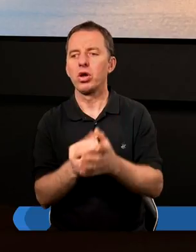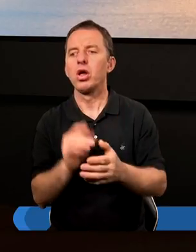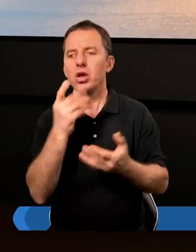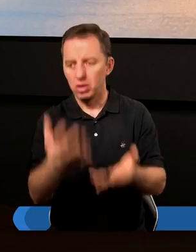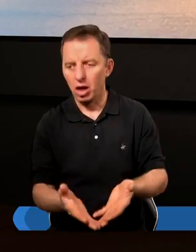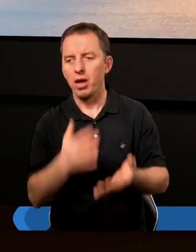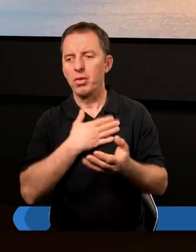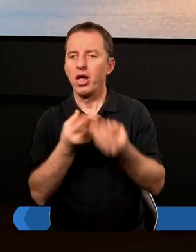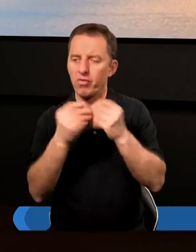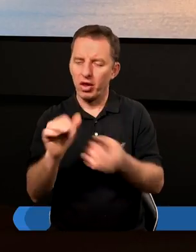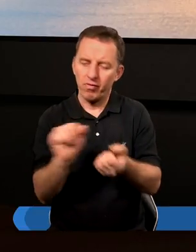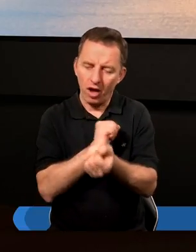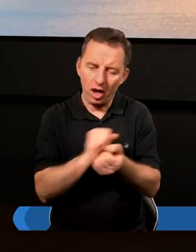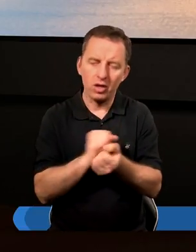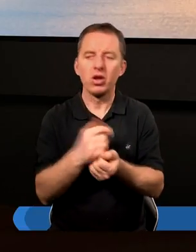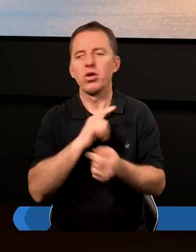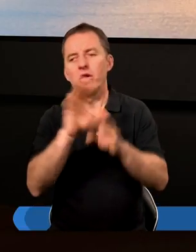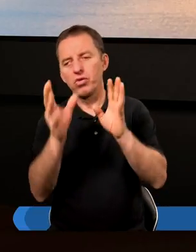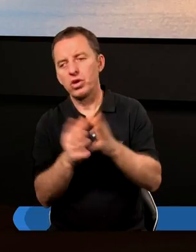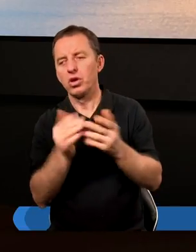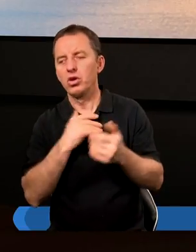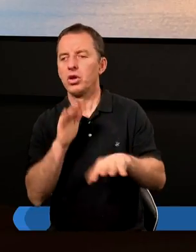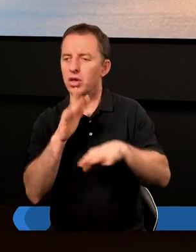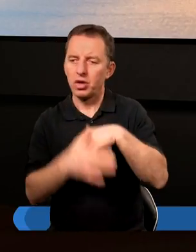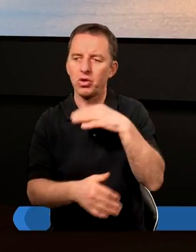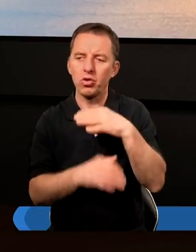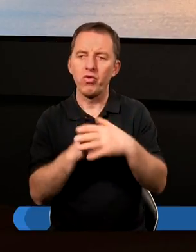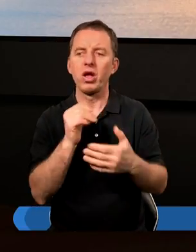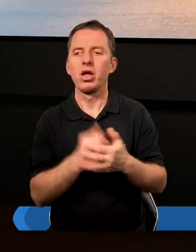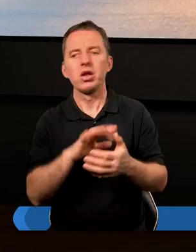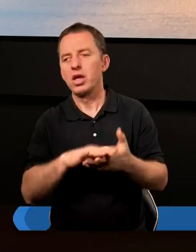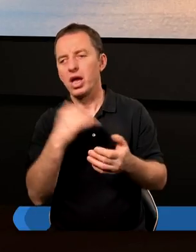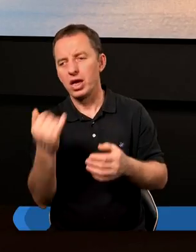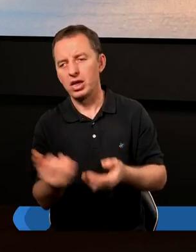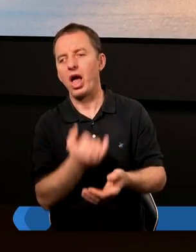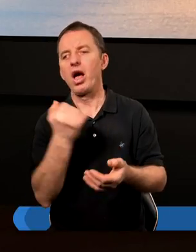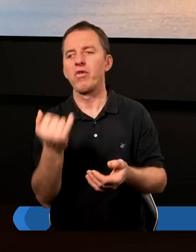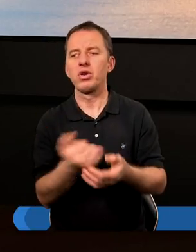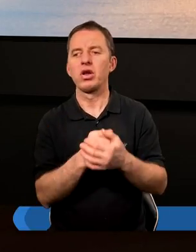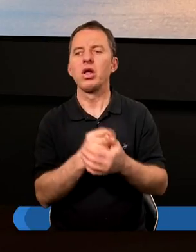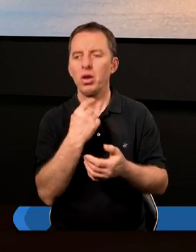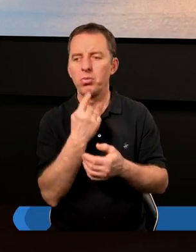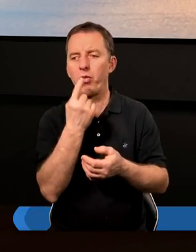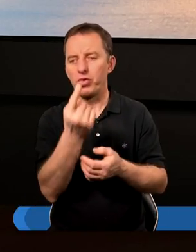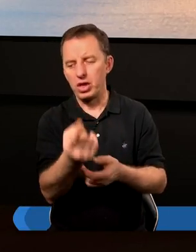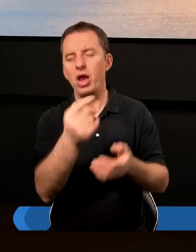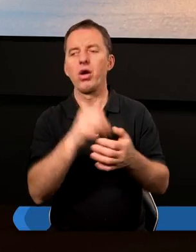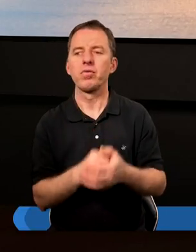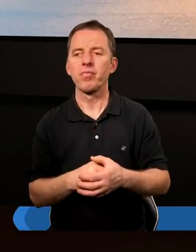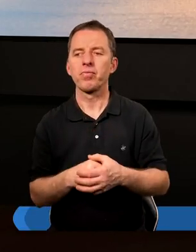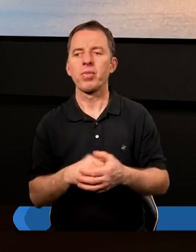To, że chcemy mieć więcej, że walczymy o więcej, nie zawsze czyni nas ludźmi szczęśliwymi. Nie zawsze. Co ja powiedziałem.